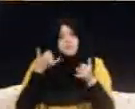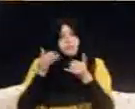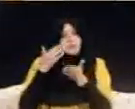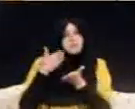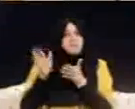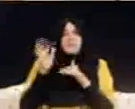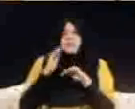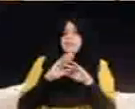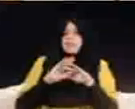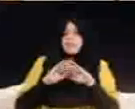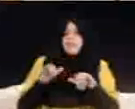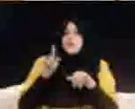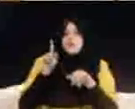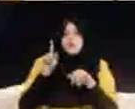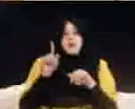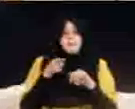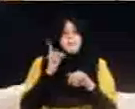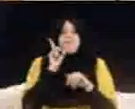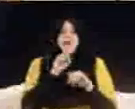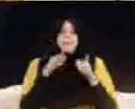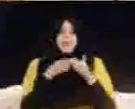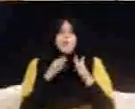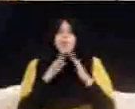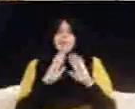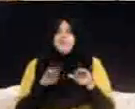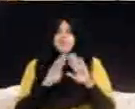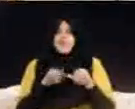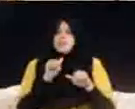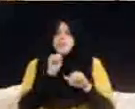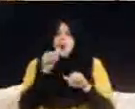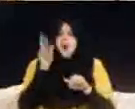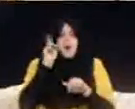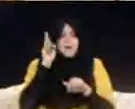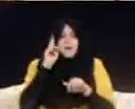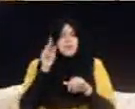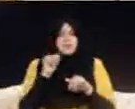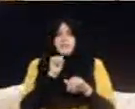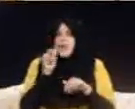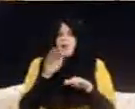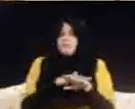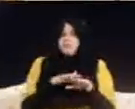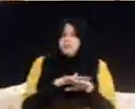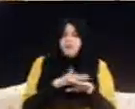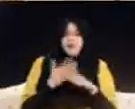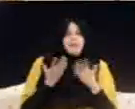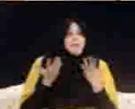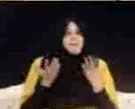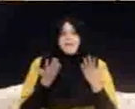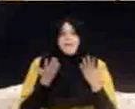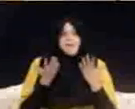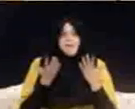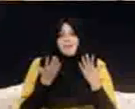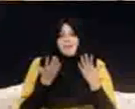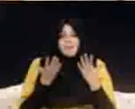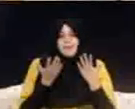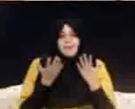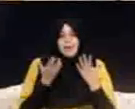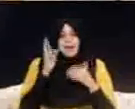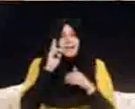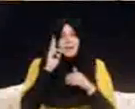والحرج عنها مرفوع. أما تطلب الطلاق باستمرار وبلا مسوغ شرعي، بلا سبب